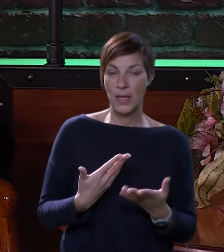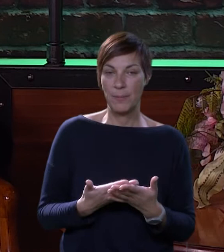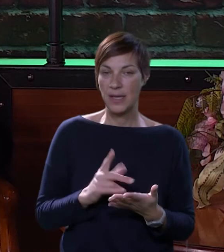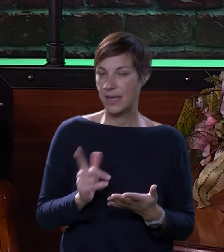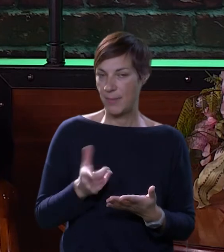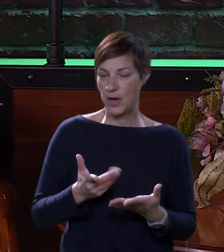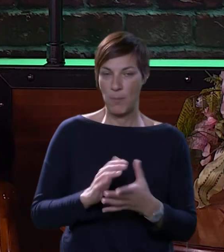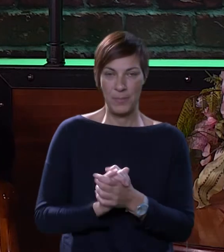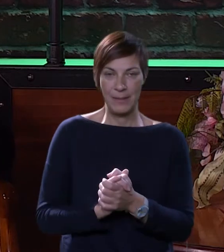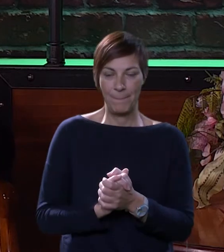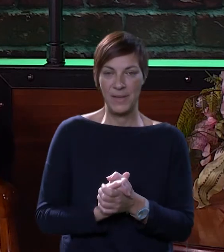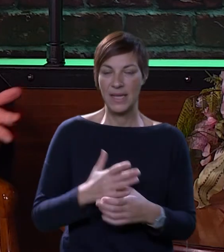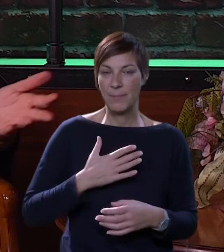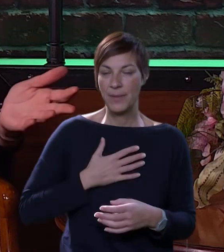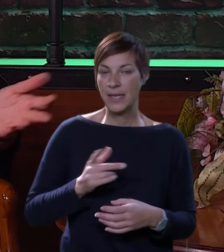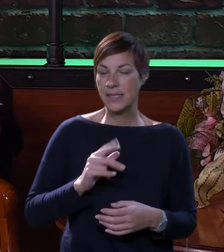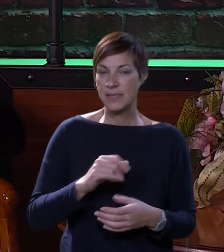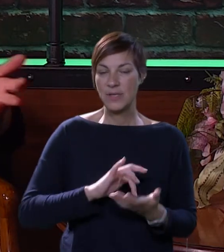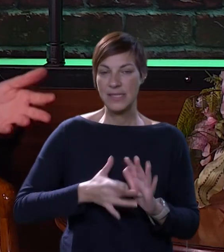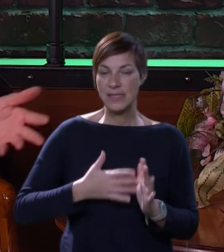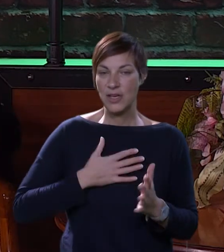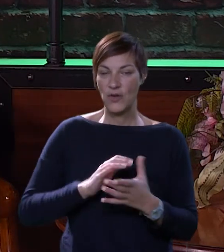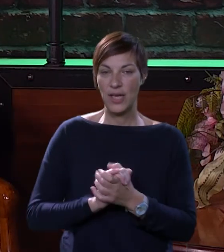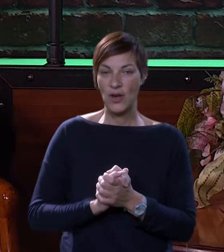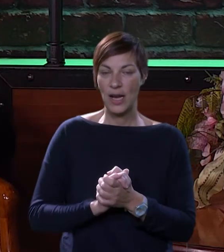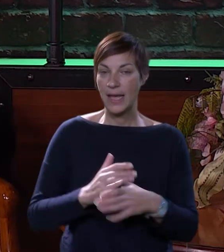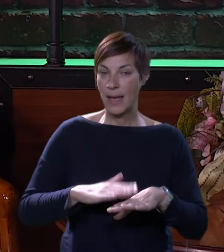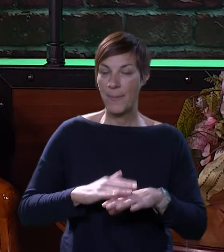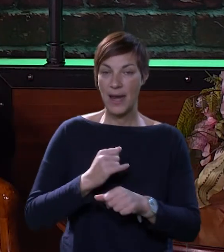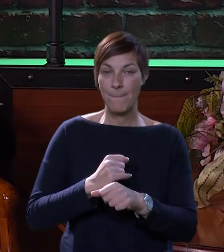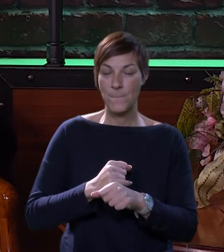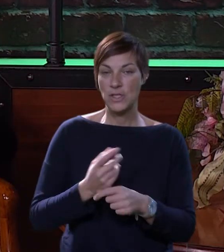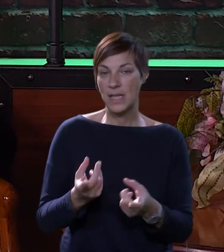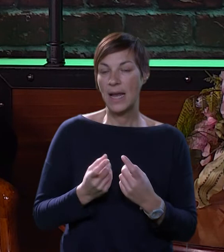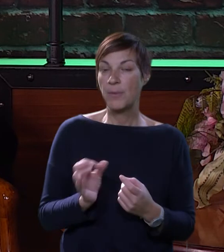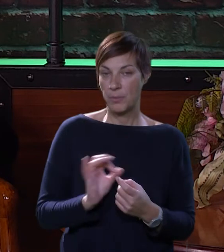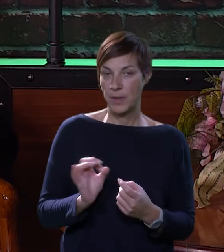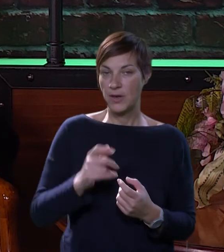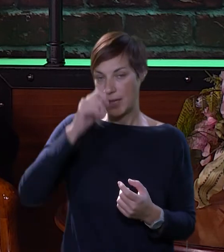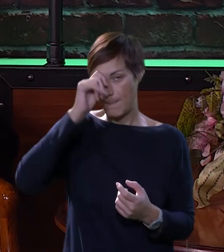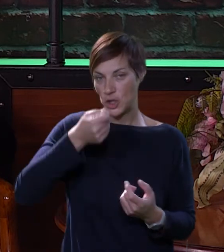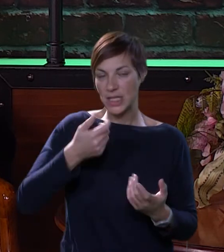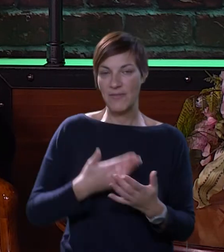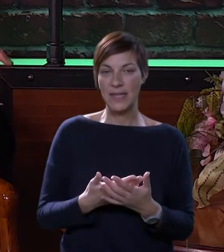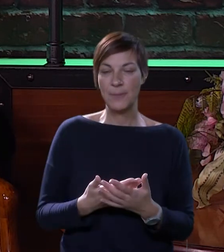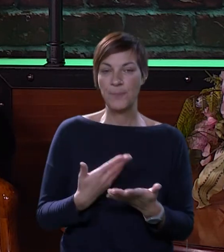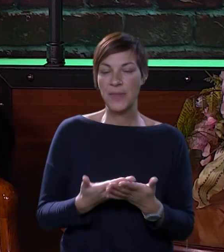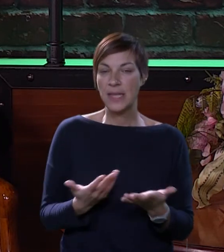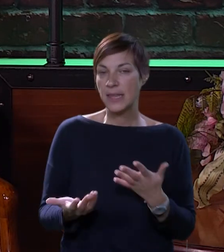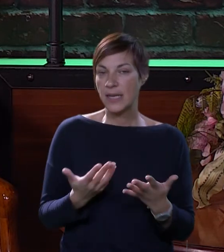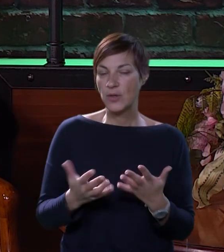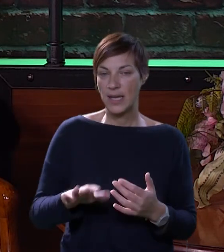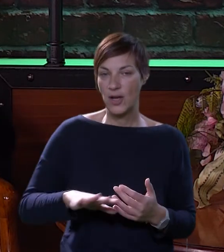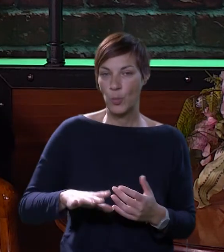nastroj. Mi ne moramo biti prijatelji jer mi nismo ni sa svim svojim kolegama na poslu prijatelji. Ali moramo biti korektni i poštivati. Tako da je u